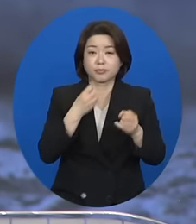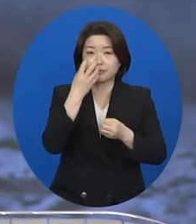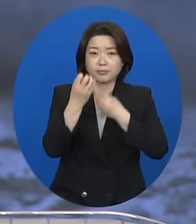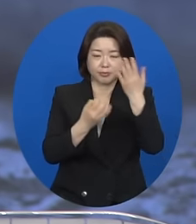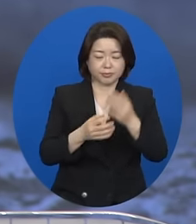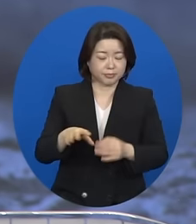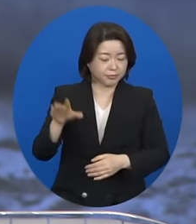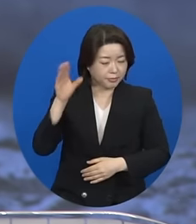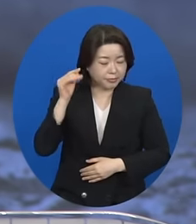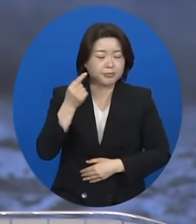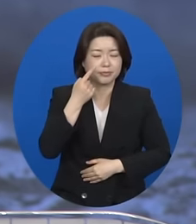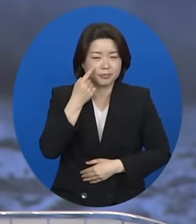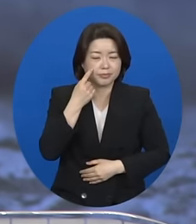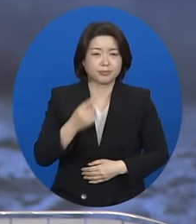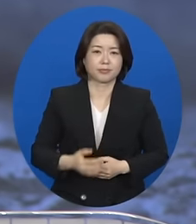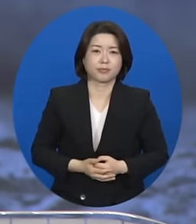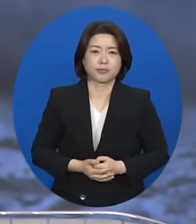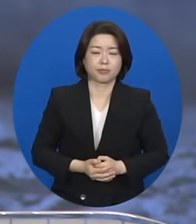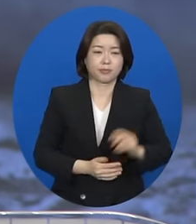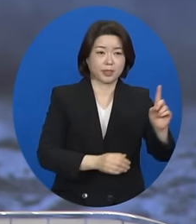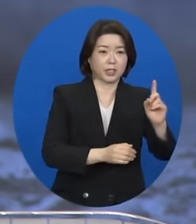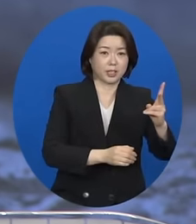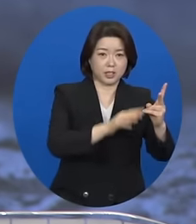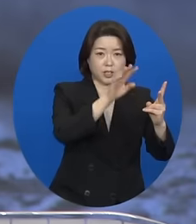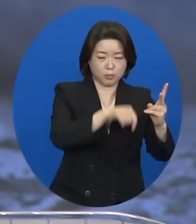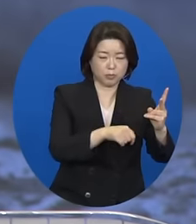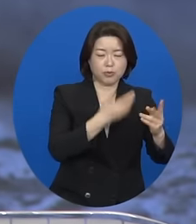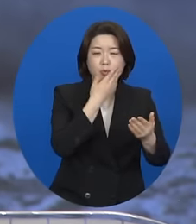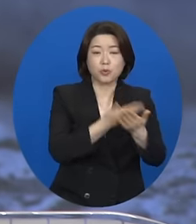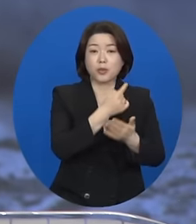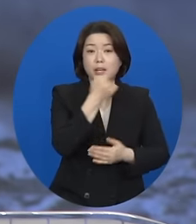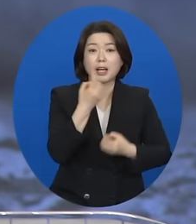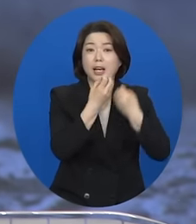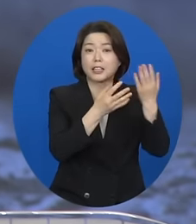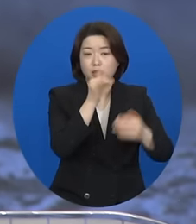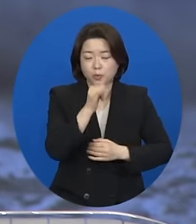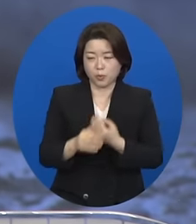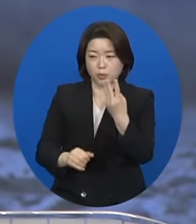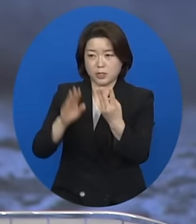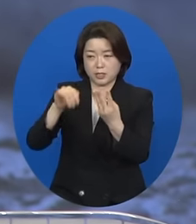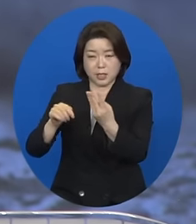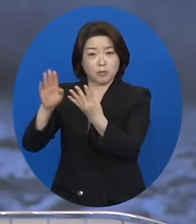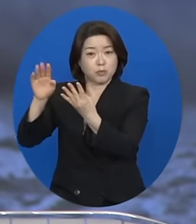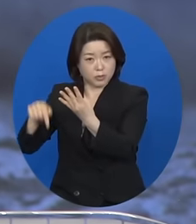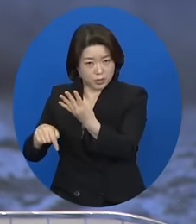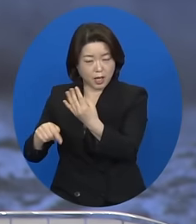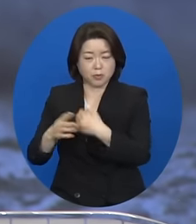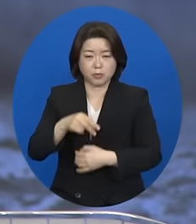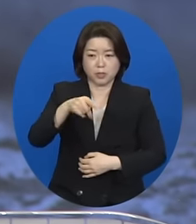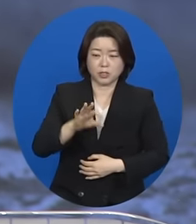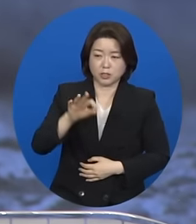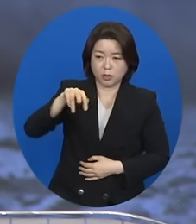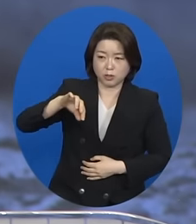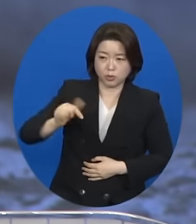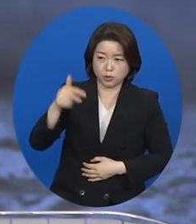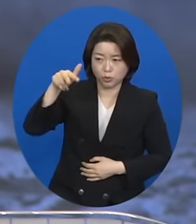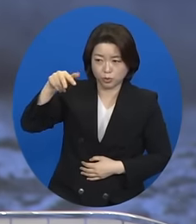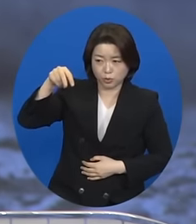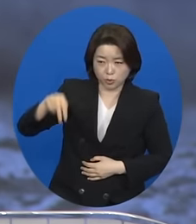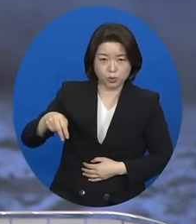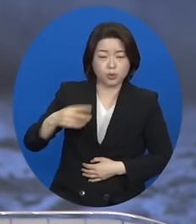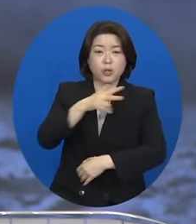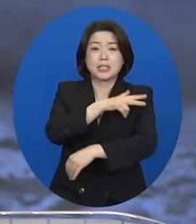우리가 듣도록 하겠습니다 우리 1부에 참 귀한 간증이 있으셨는데 우리 사부 우리 성준규 집사님 우리 성준규